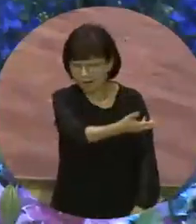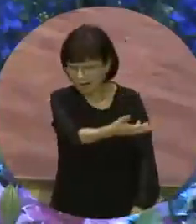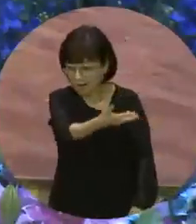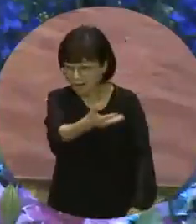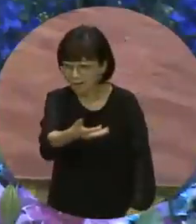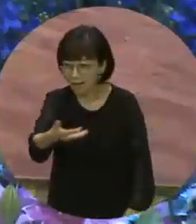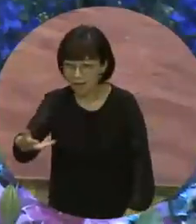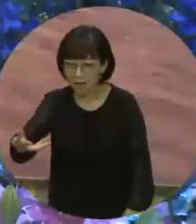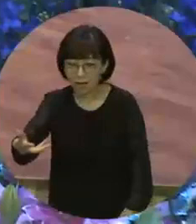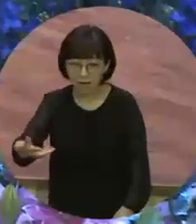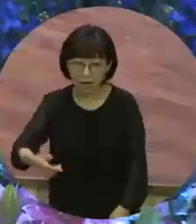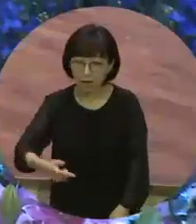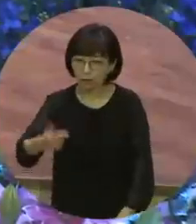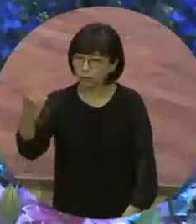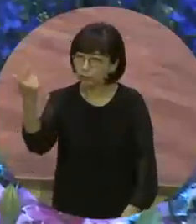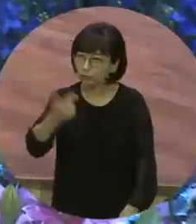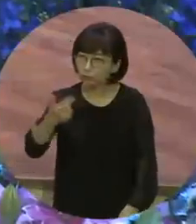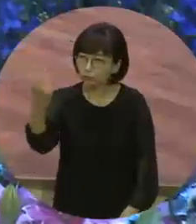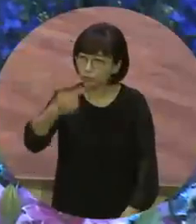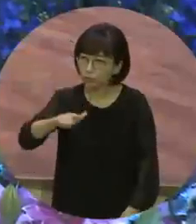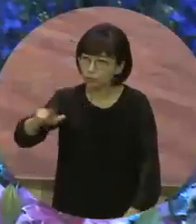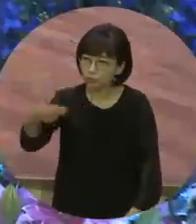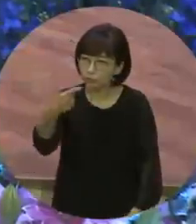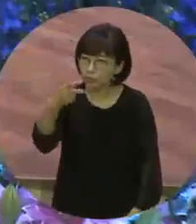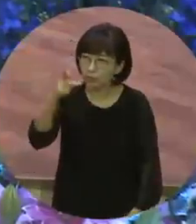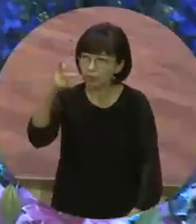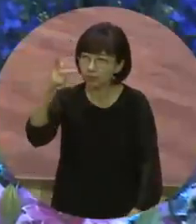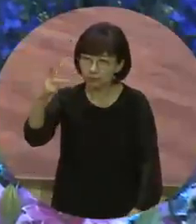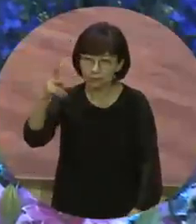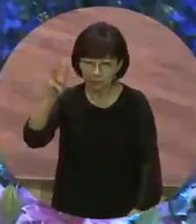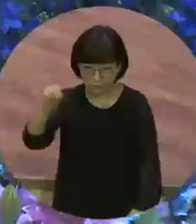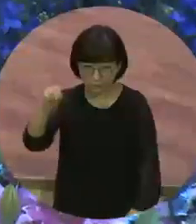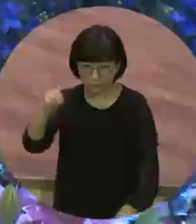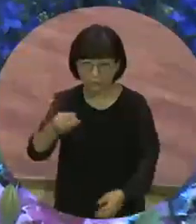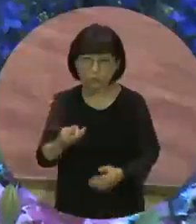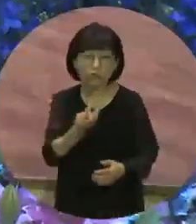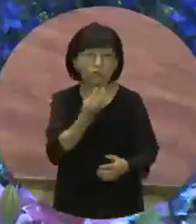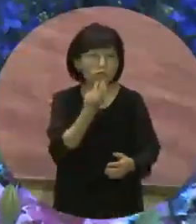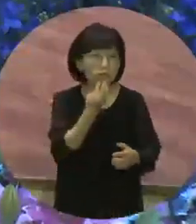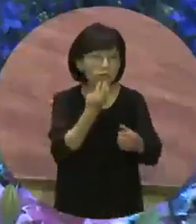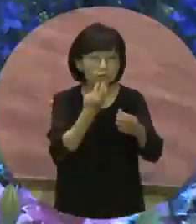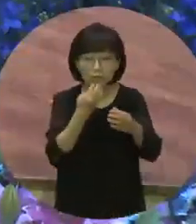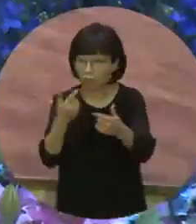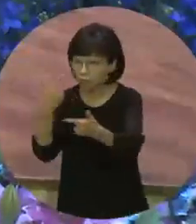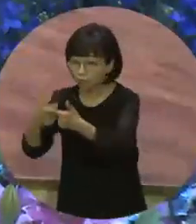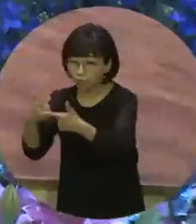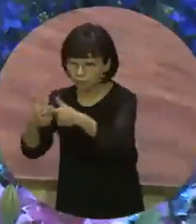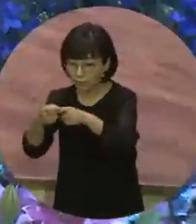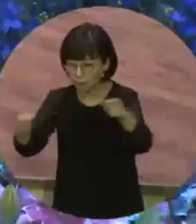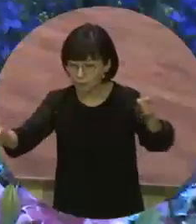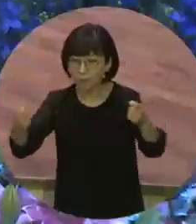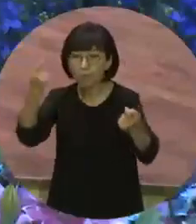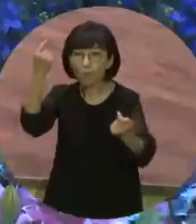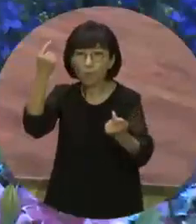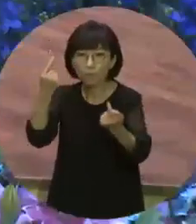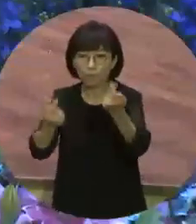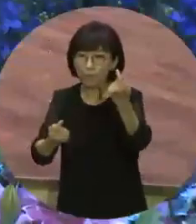6,600km. 그러니까 우리나라 뭐 서울 부산보다 더 길죠. 6,600km, 한 10배 되지, 10배. 서울